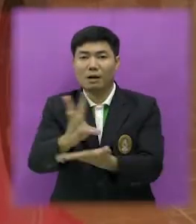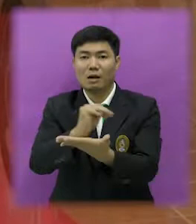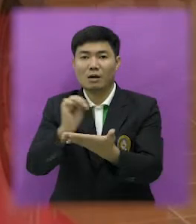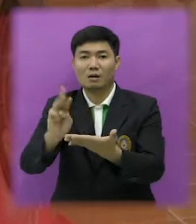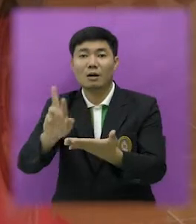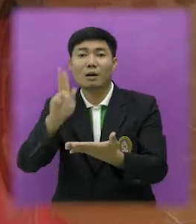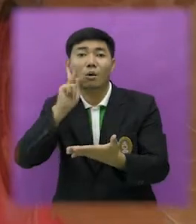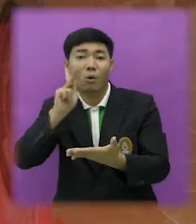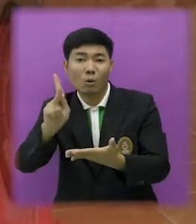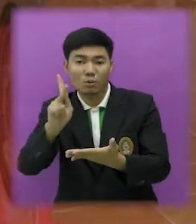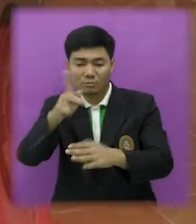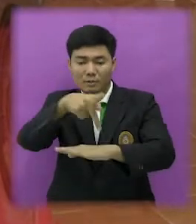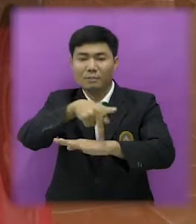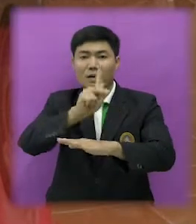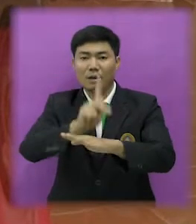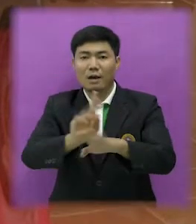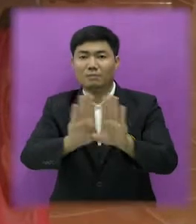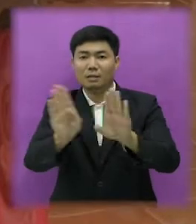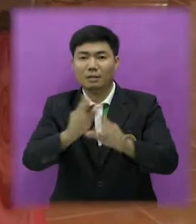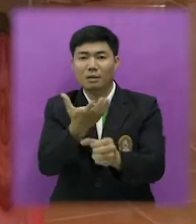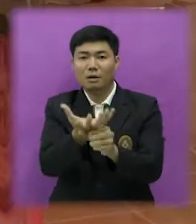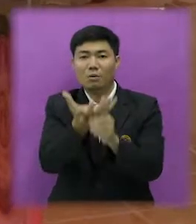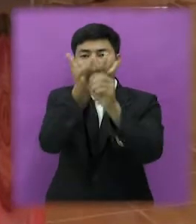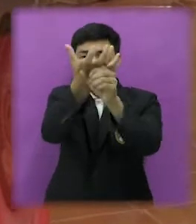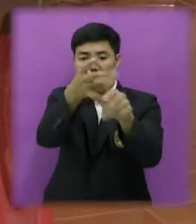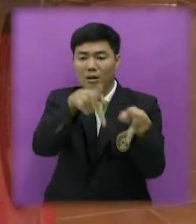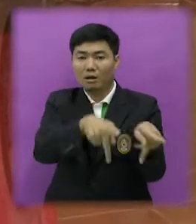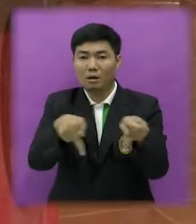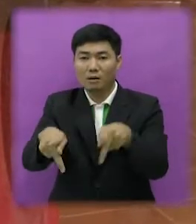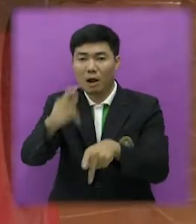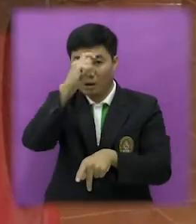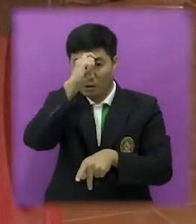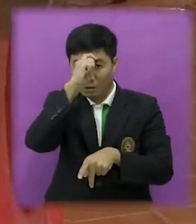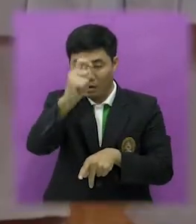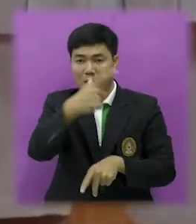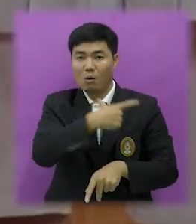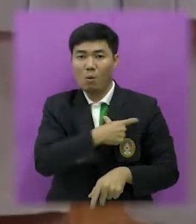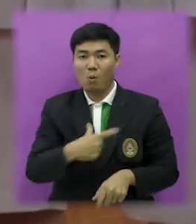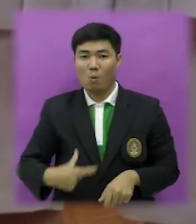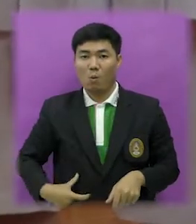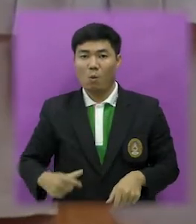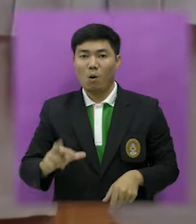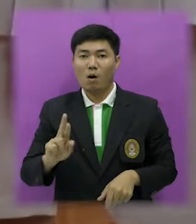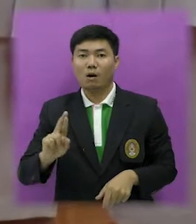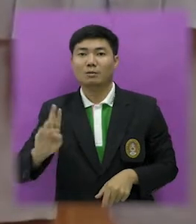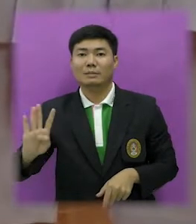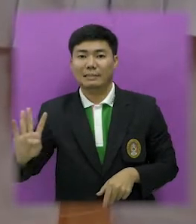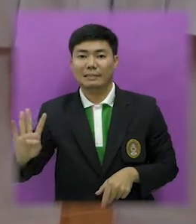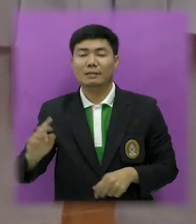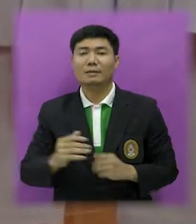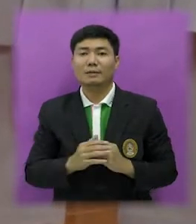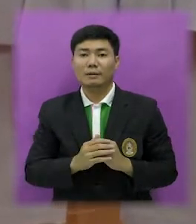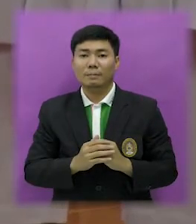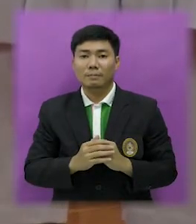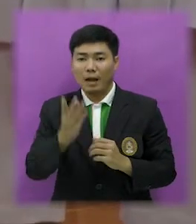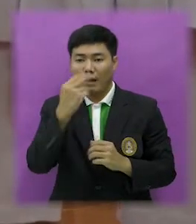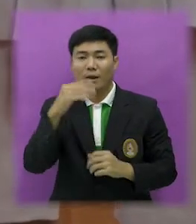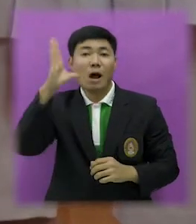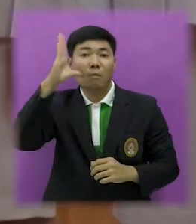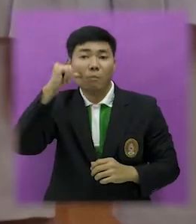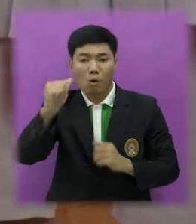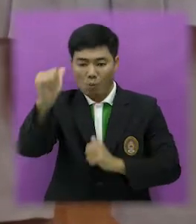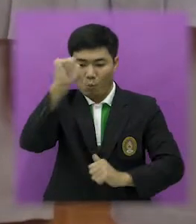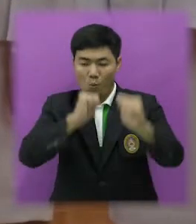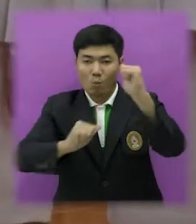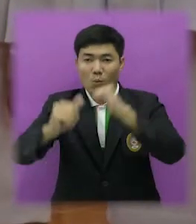กลนครเป็นประธานในพิธีถวายเครื่องราชสักการะพระบาทสมเด็จพระจอมเกล้าเจ้าอยู่หัวรัชกาลที่4พระบิดาแห่ง